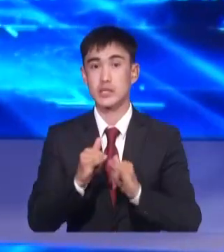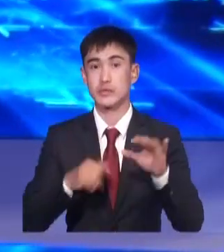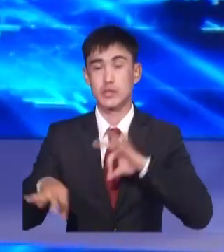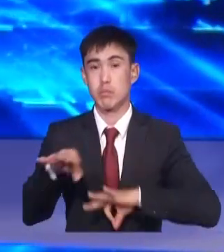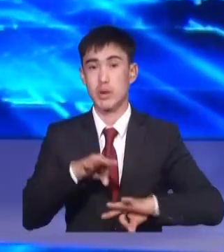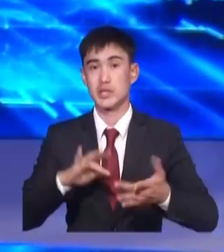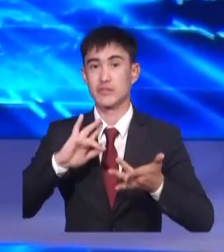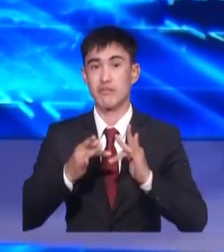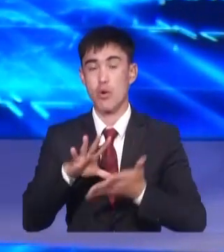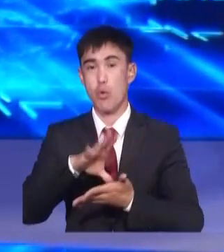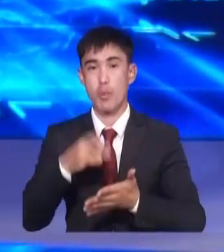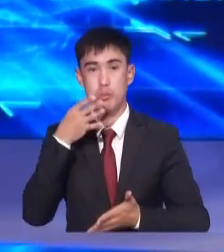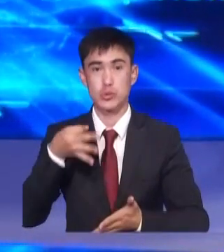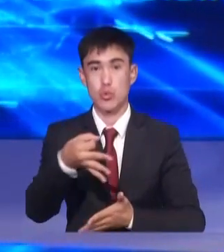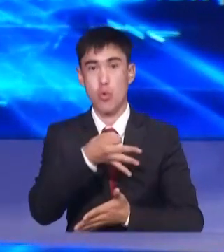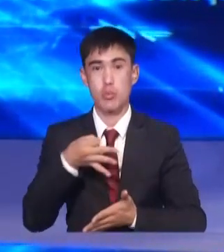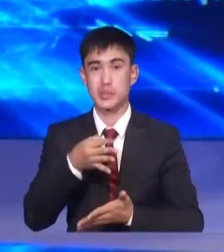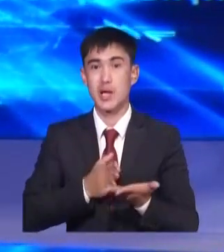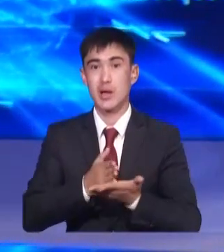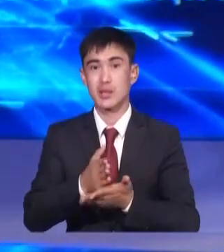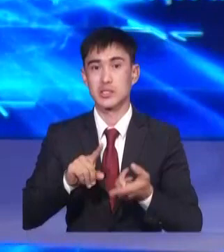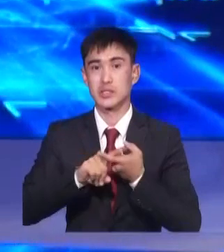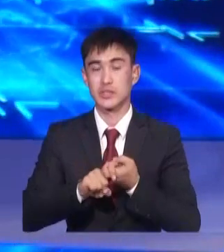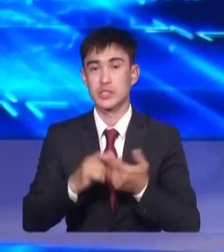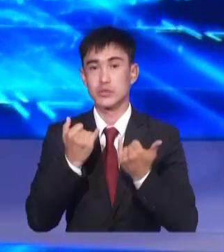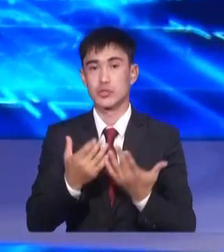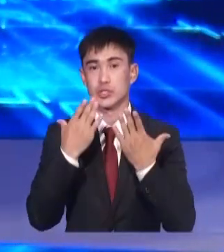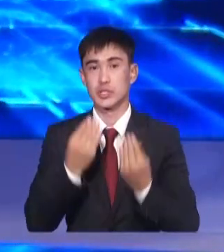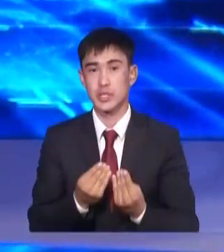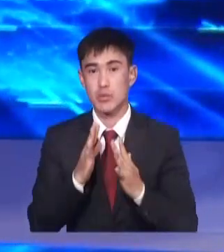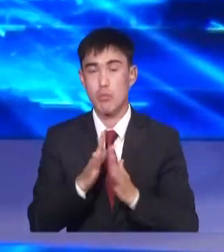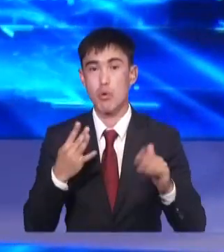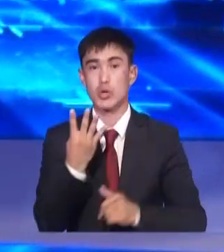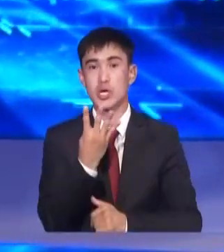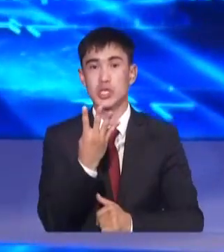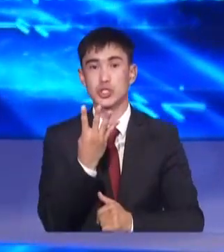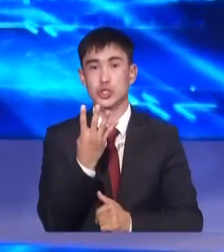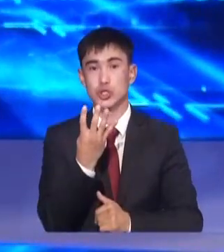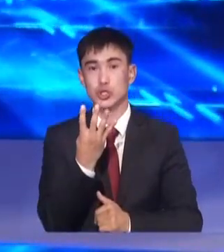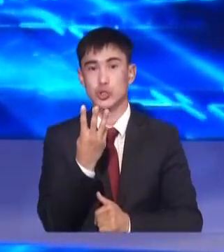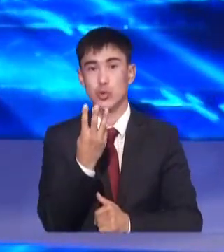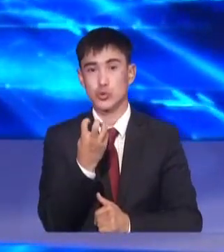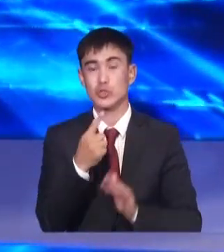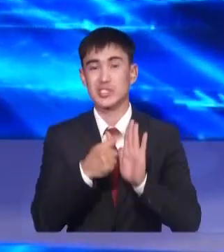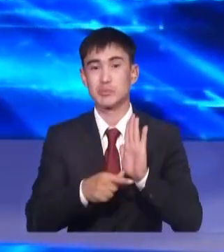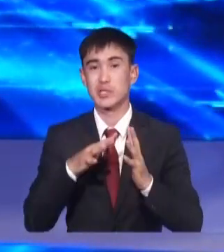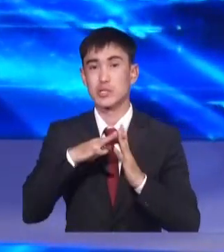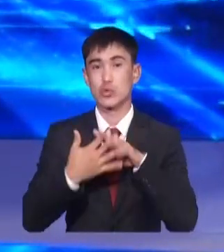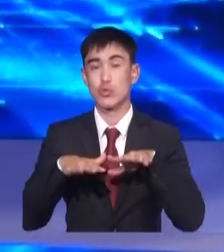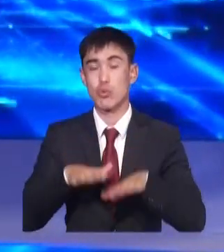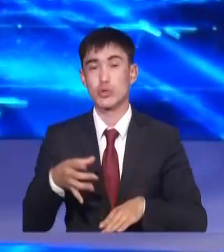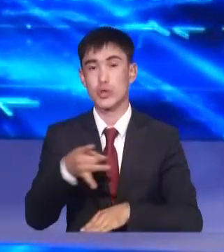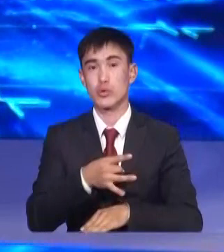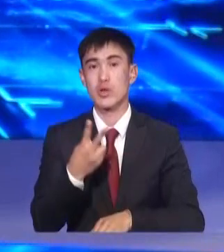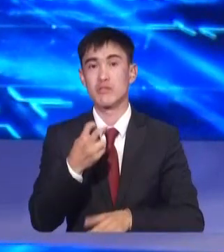Развивается проект «Цифровая копия Алматинской области». В рамках карты связи на сегодняшний день из более чем 370 населенных